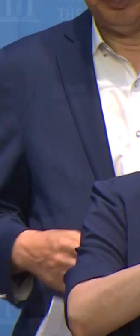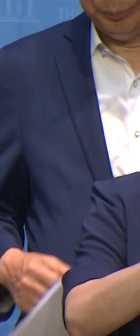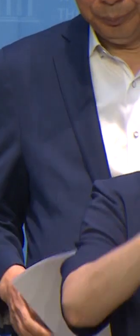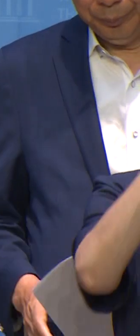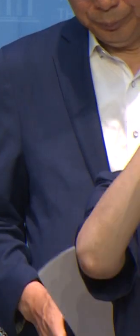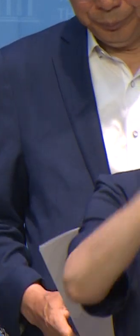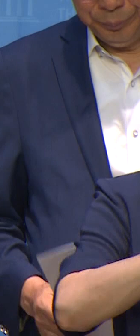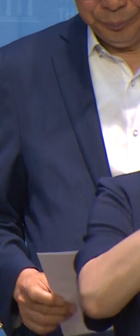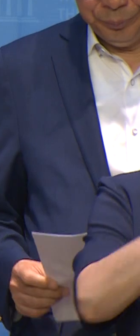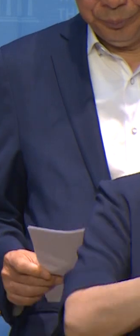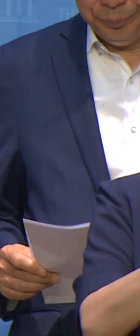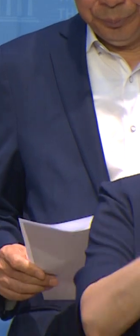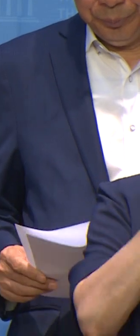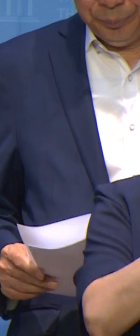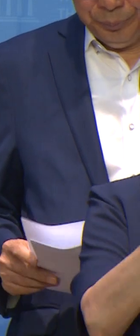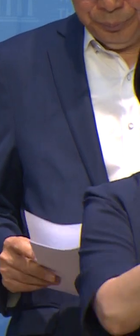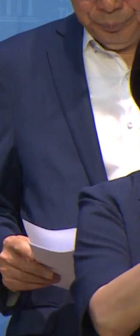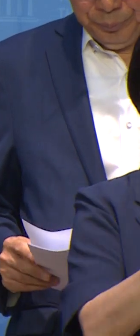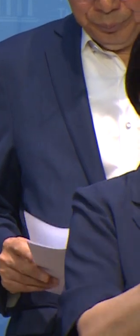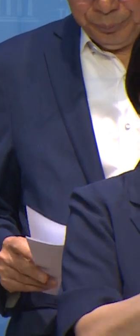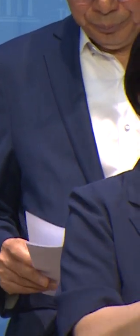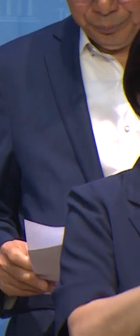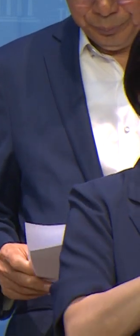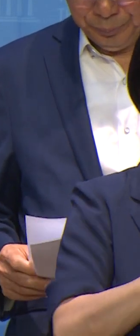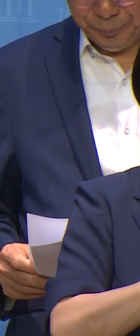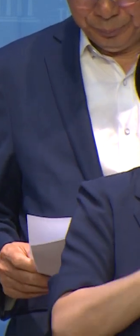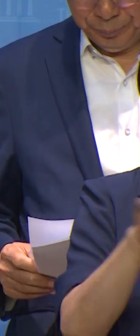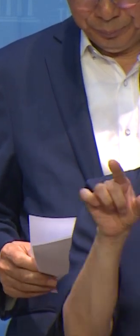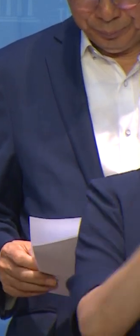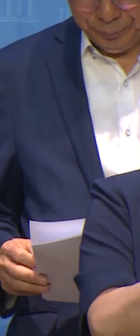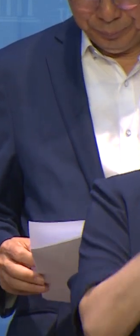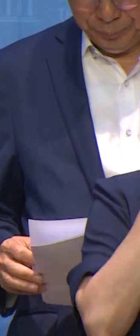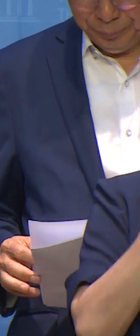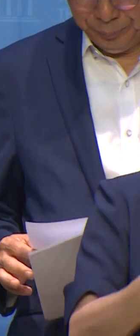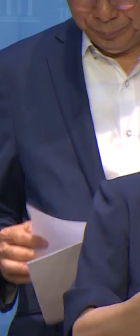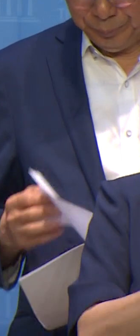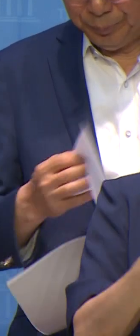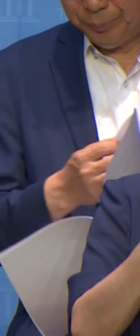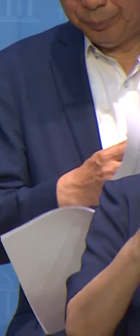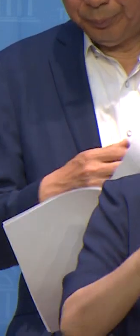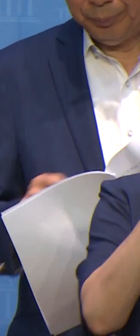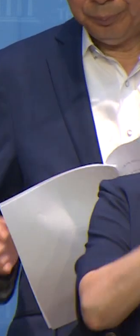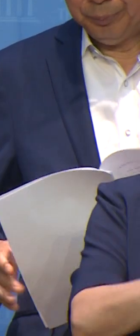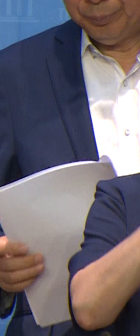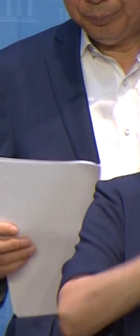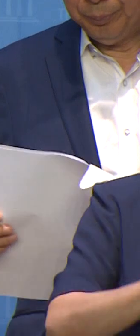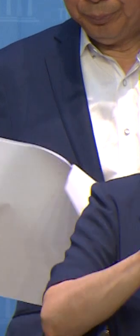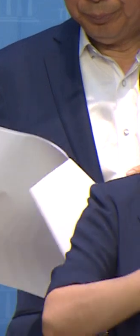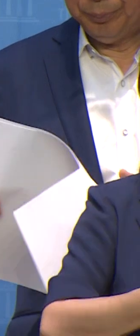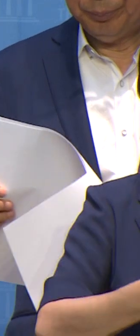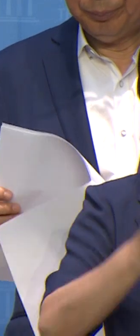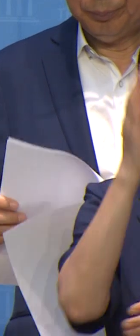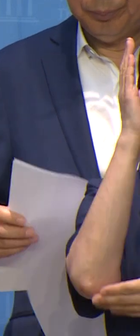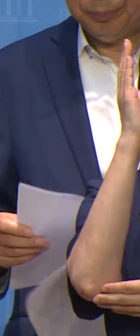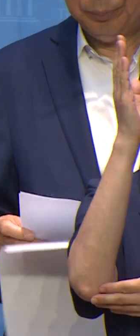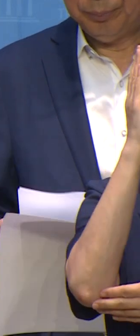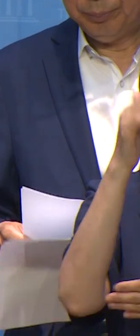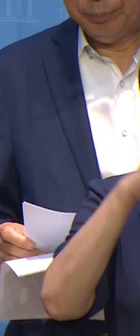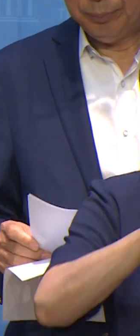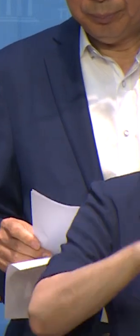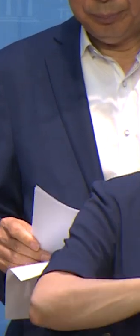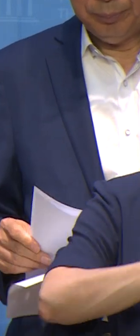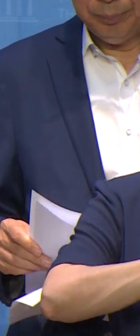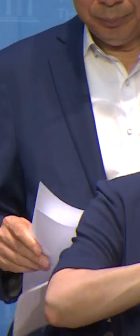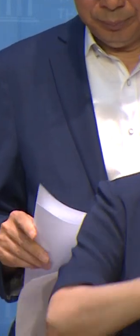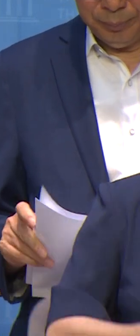윤석열은 민주당은 반국가 세력이라 믿는다 하더라도 이를 공개적으로 표명하는 것은 차원이 다른